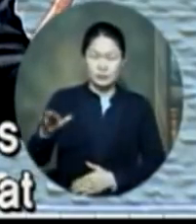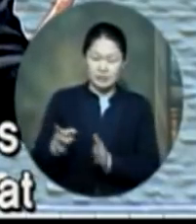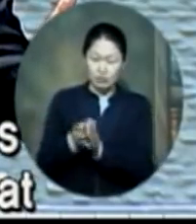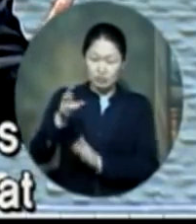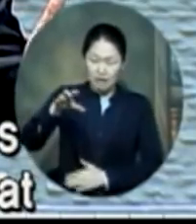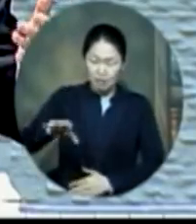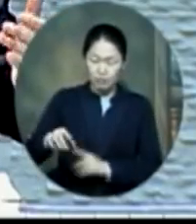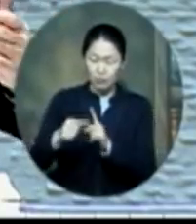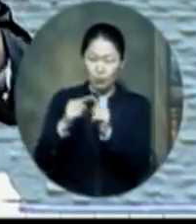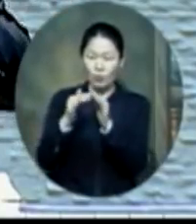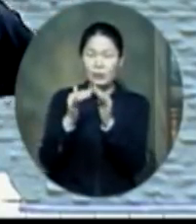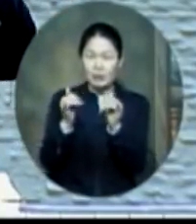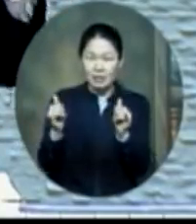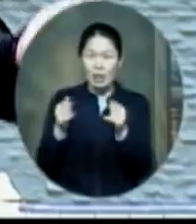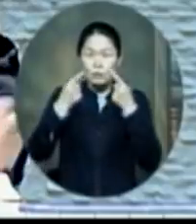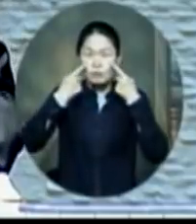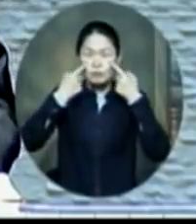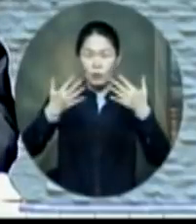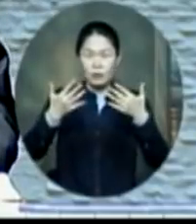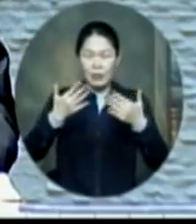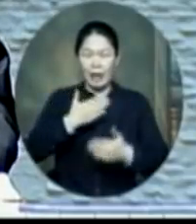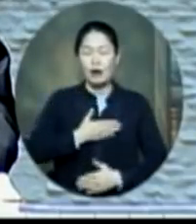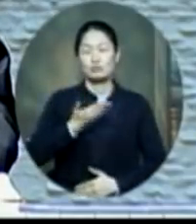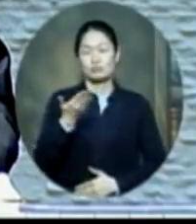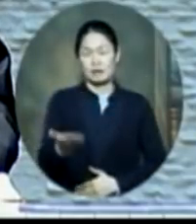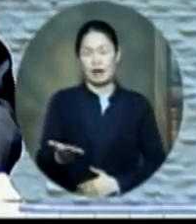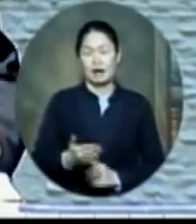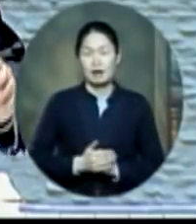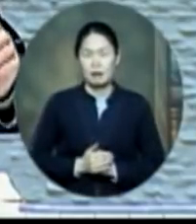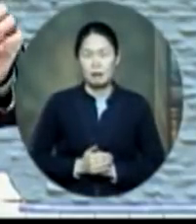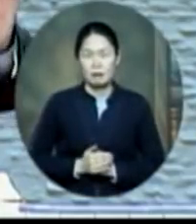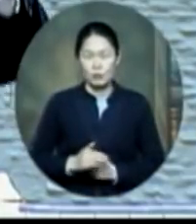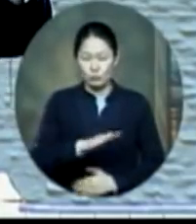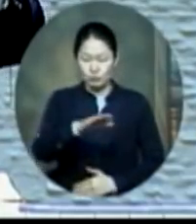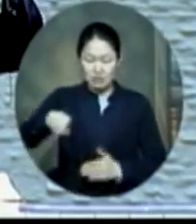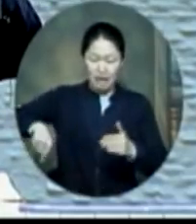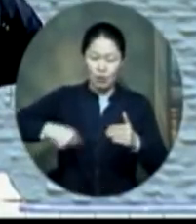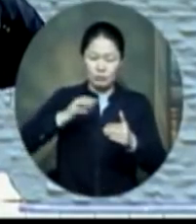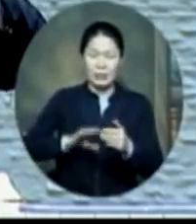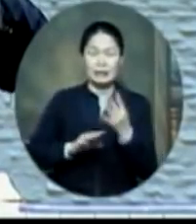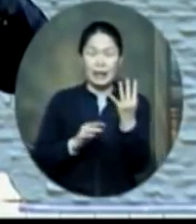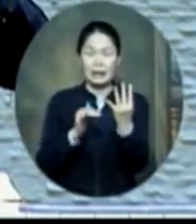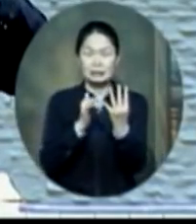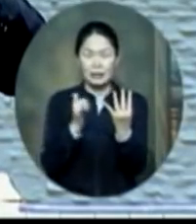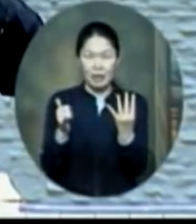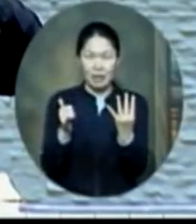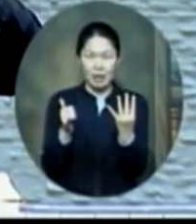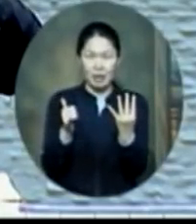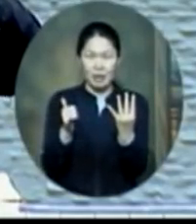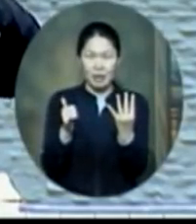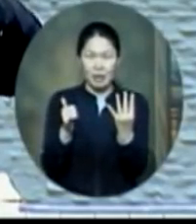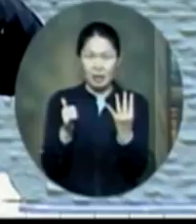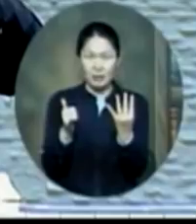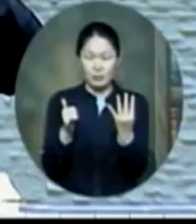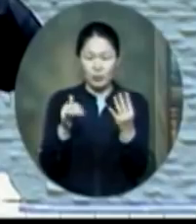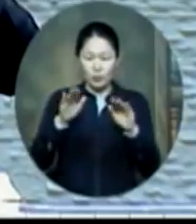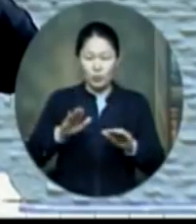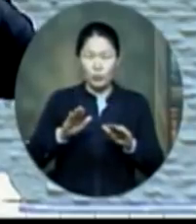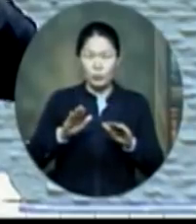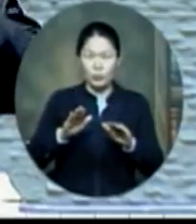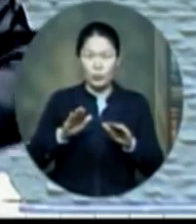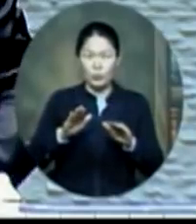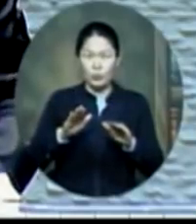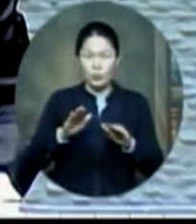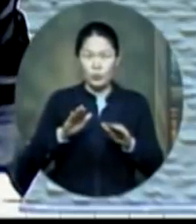교회 교인들에게 좀 분명하게 알립시다. 우리 중에 네 사람의 결례를 이번에